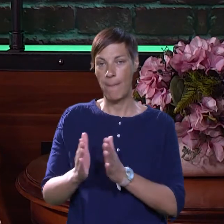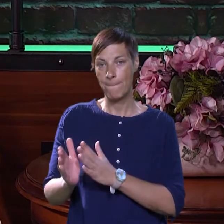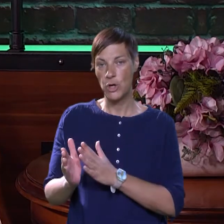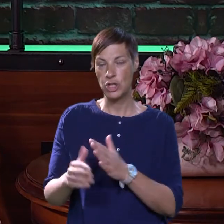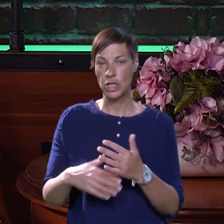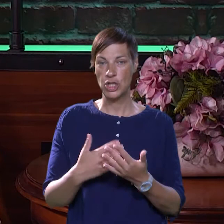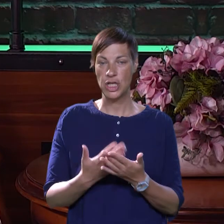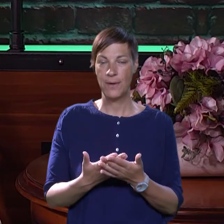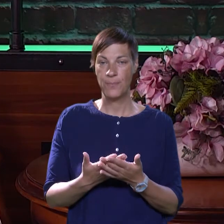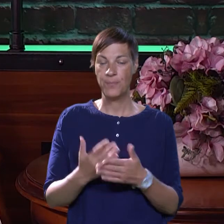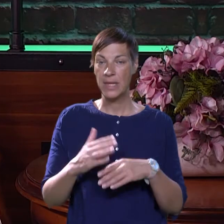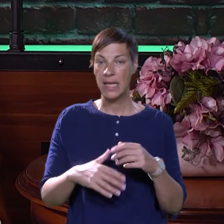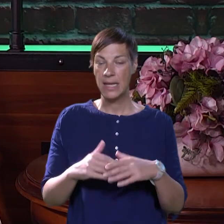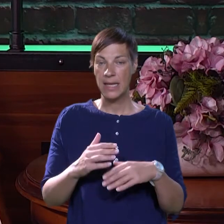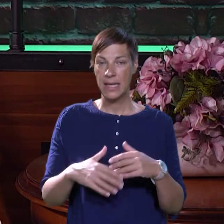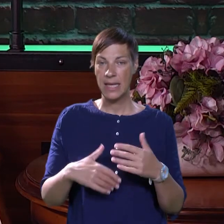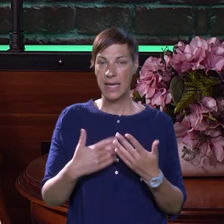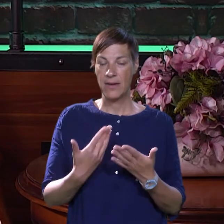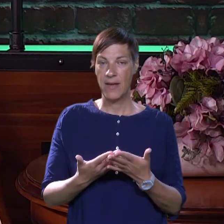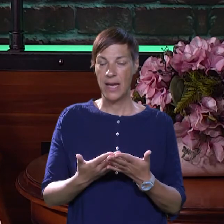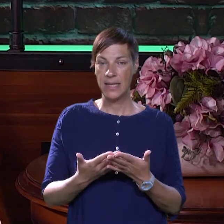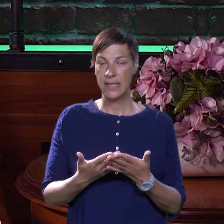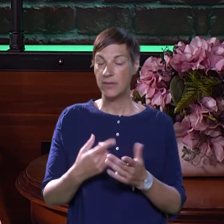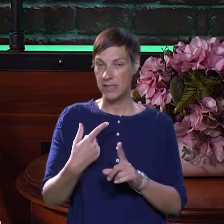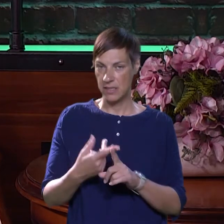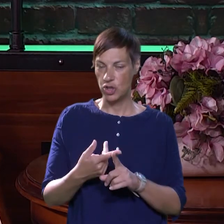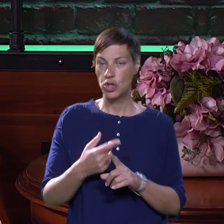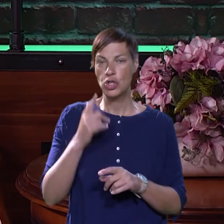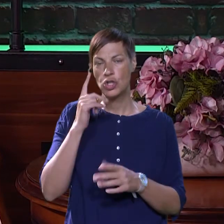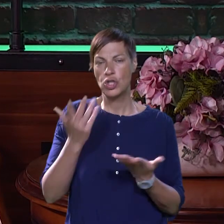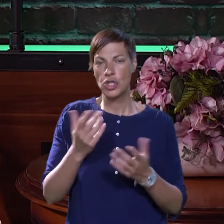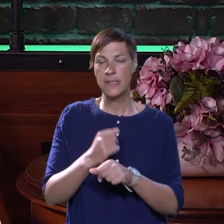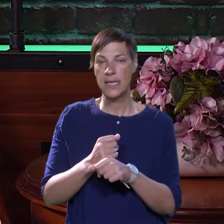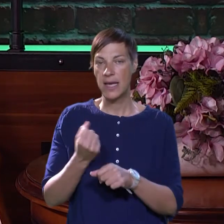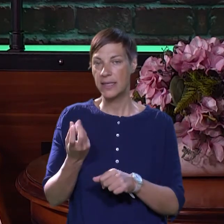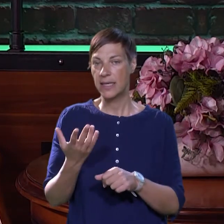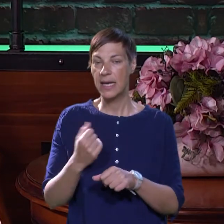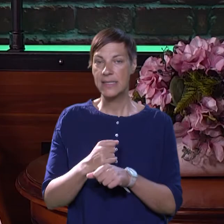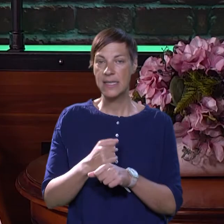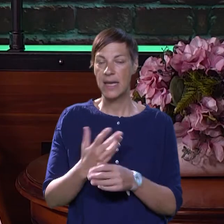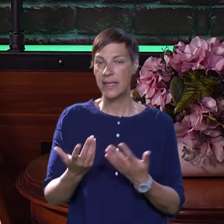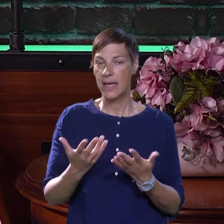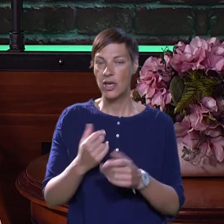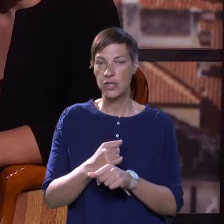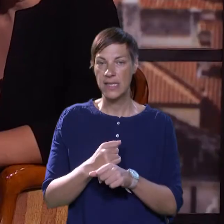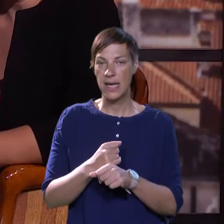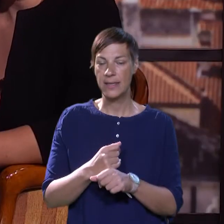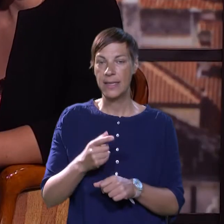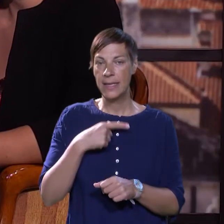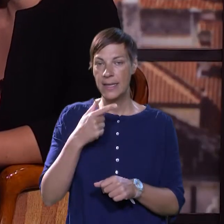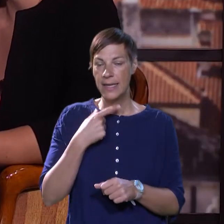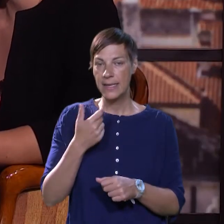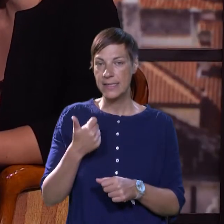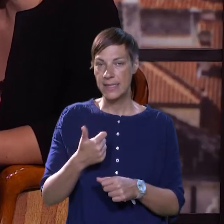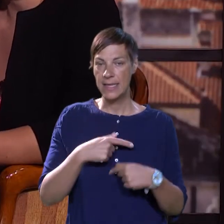posložen tako da je kvalitetno, da se zna točno što se radi, kada se radi i kako se radi. Tako, rekli ste